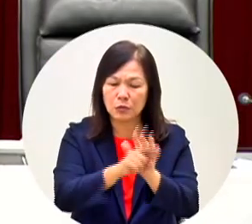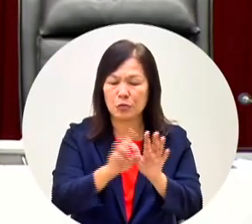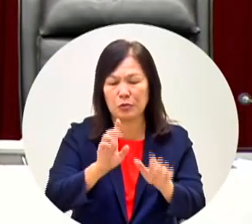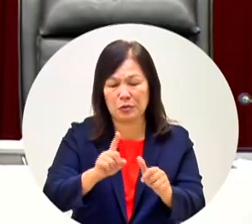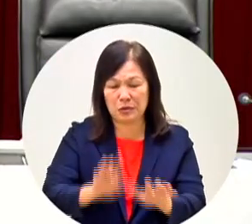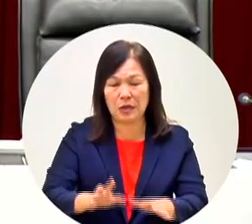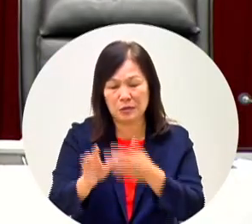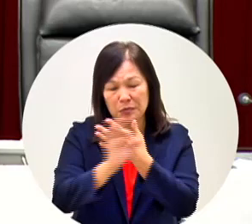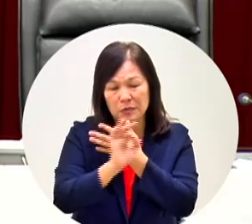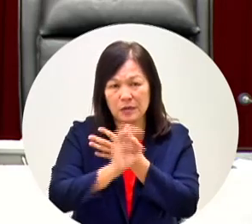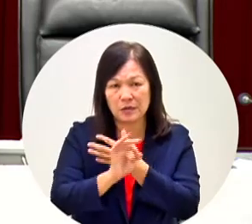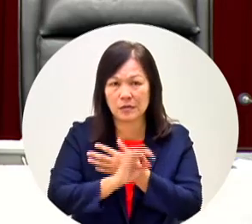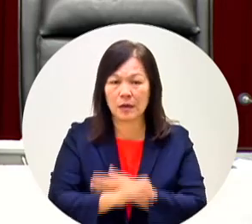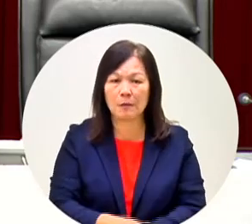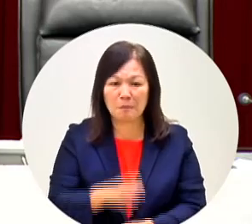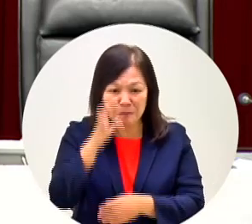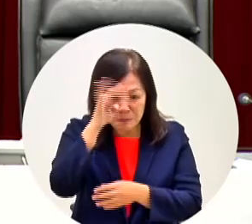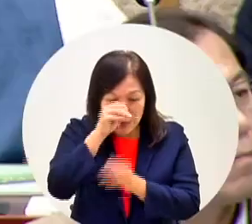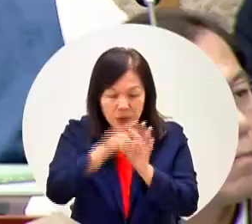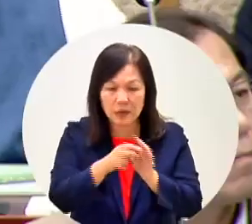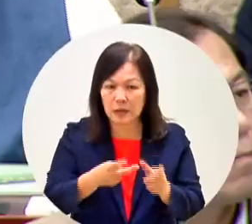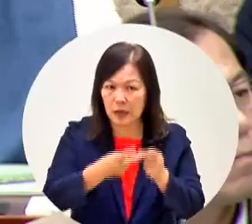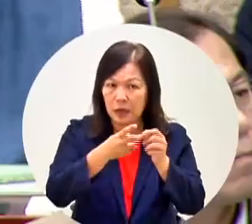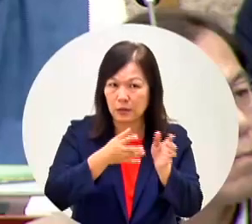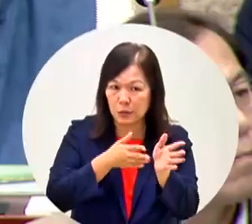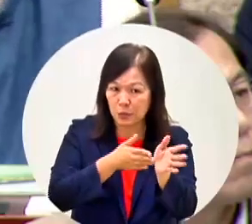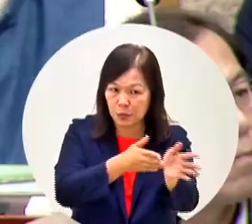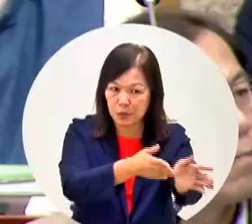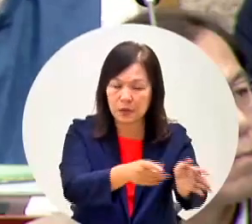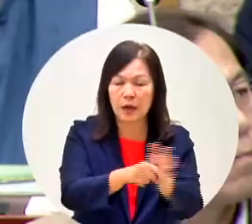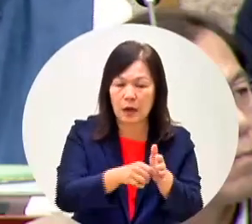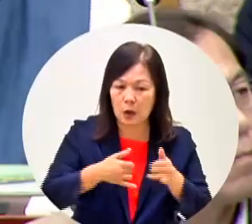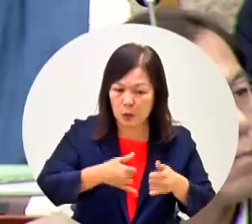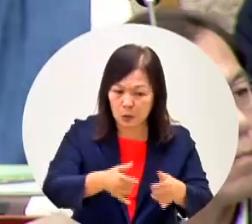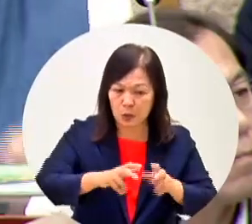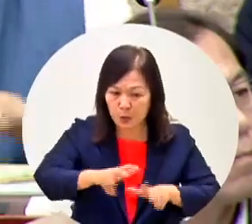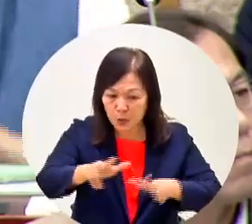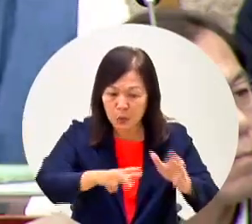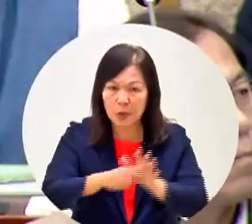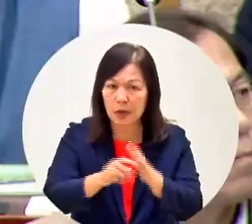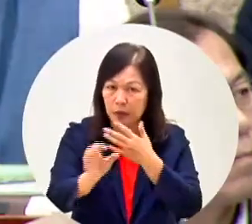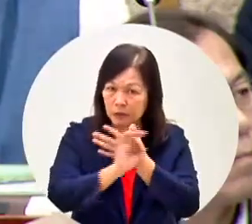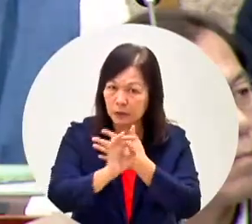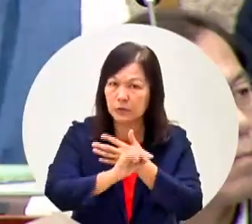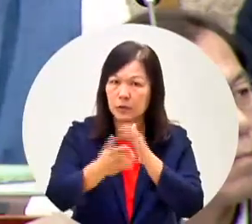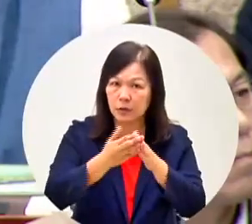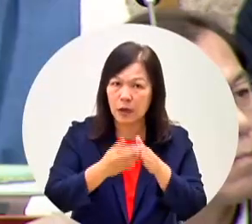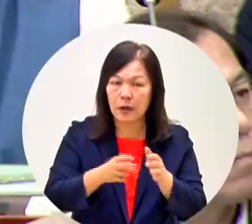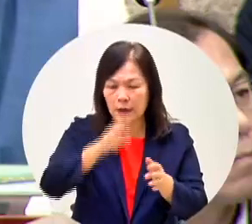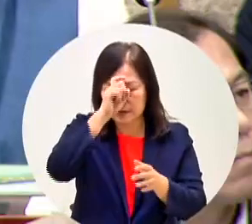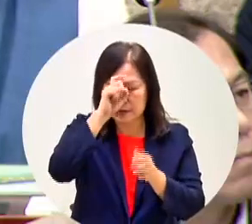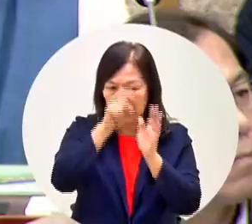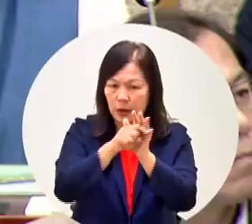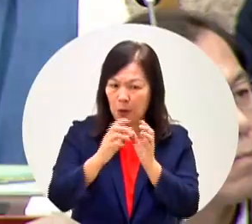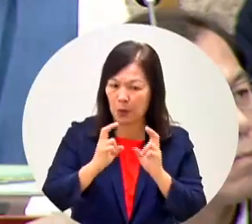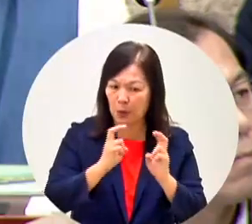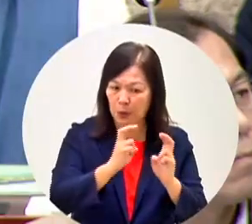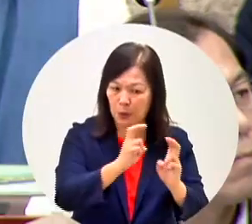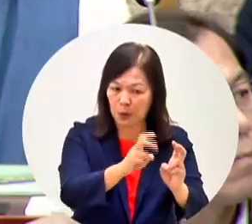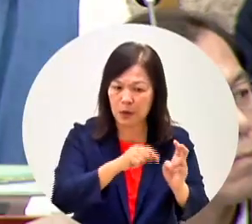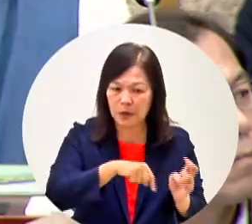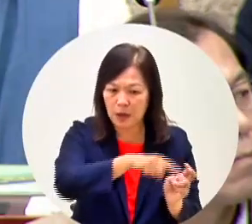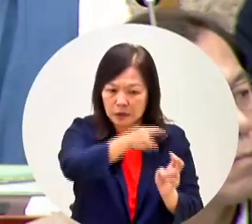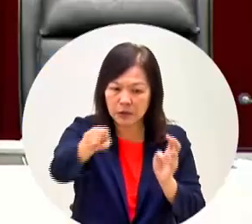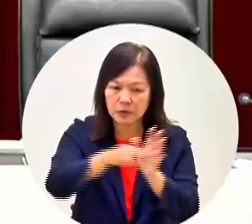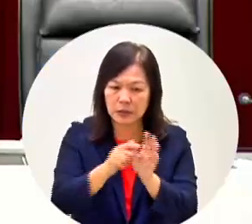二阶原来路线要做测试，将来我们会要求二阶的车子要到一阶，要一车到底。这是目前在努力。 我今麦来